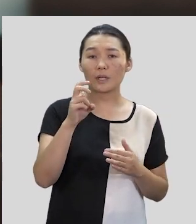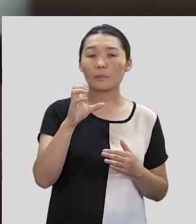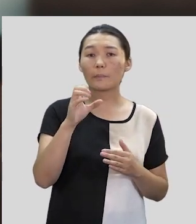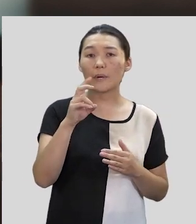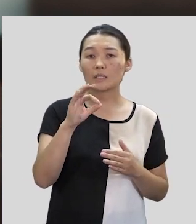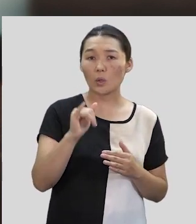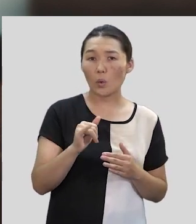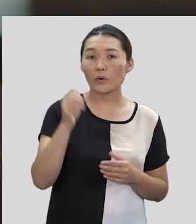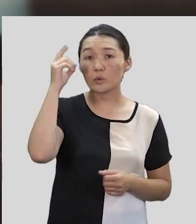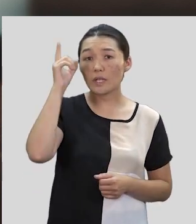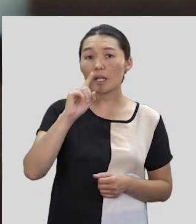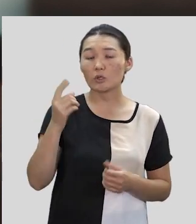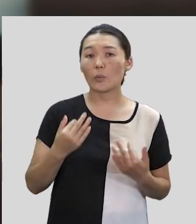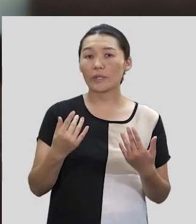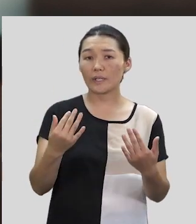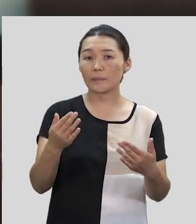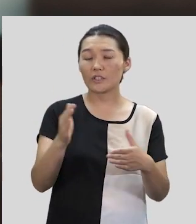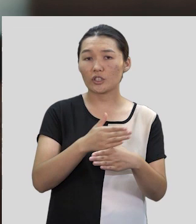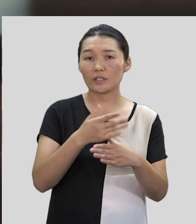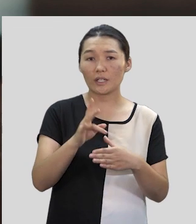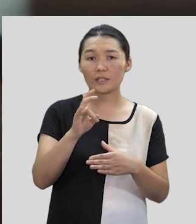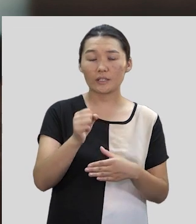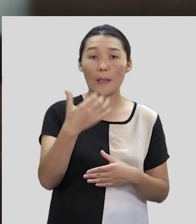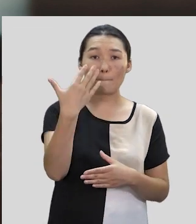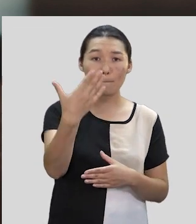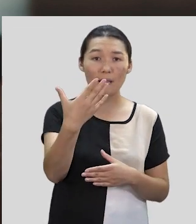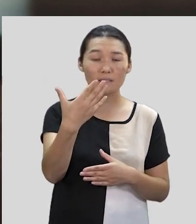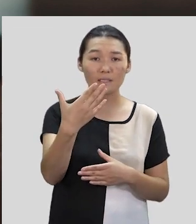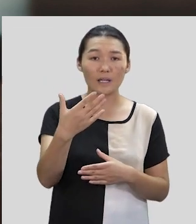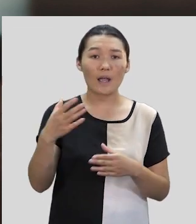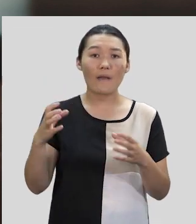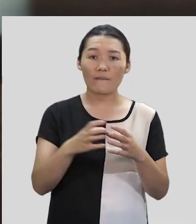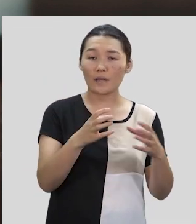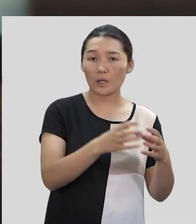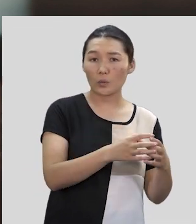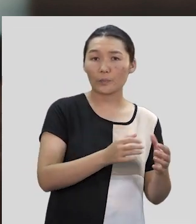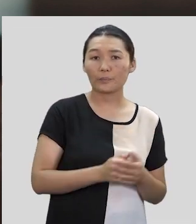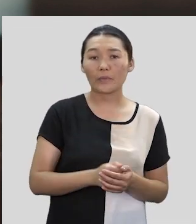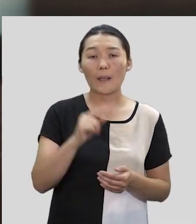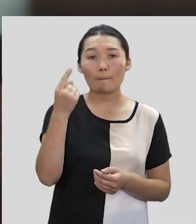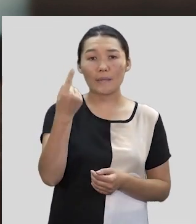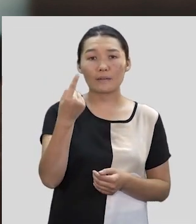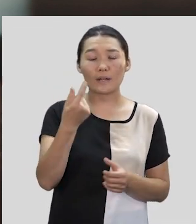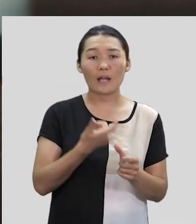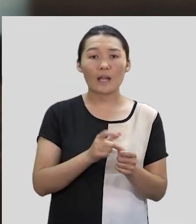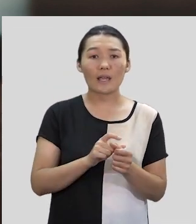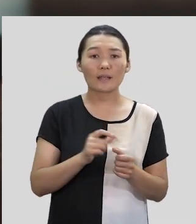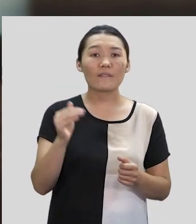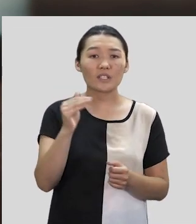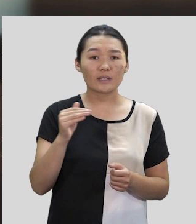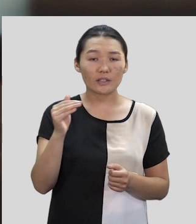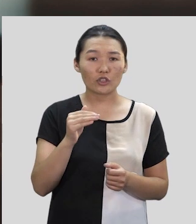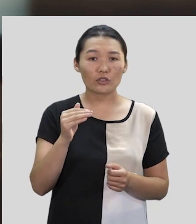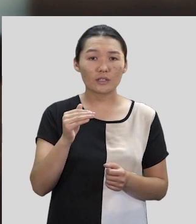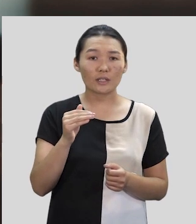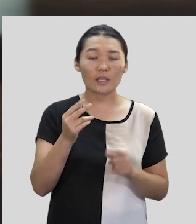узнали что потребности делятся на пять основных видов первое это физиологические потребности